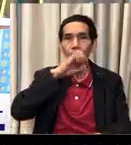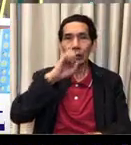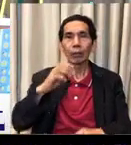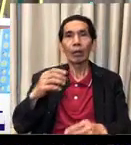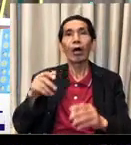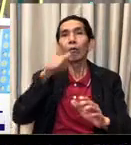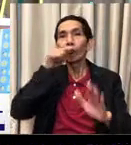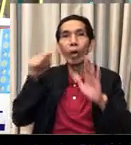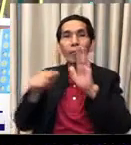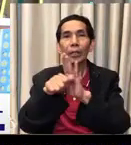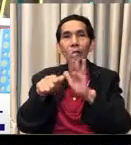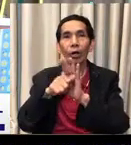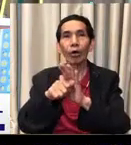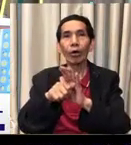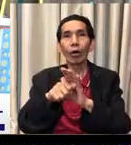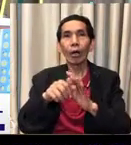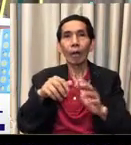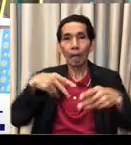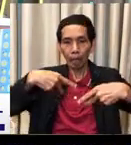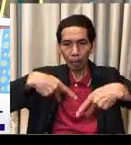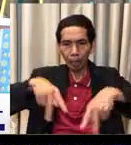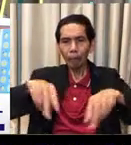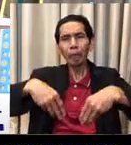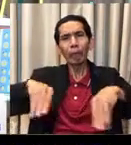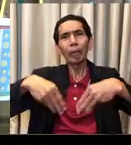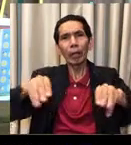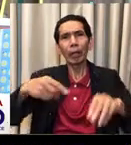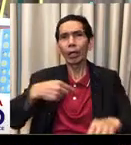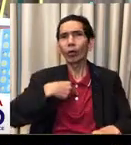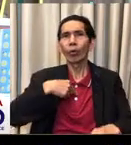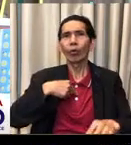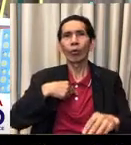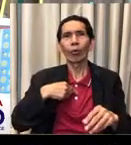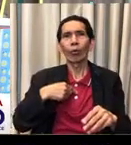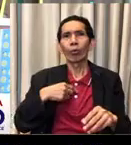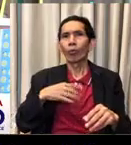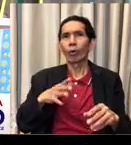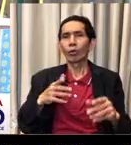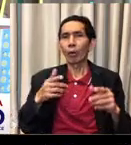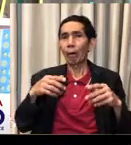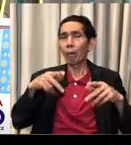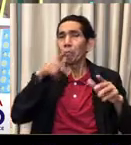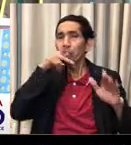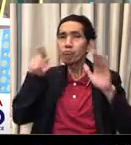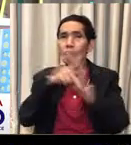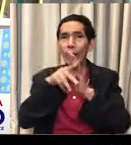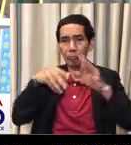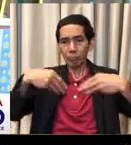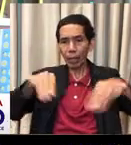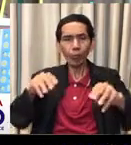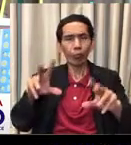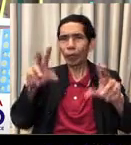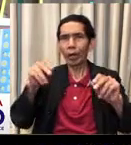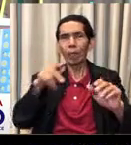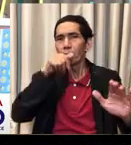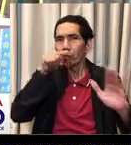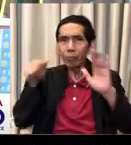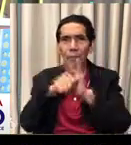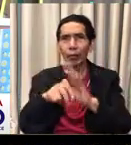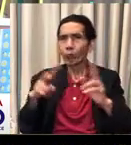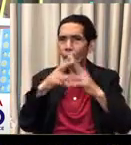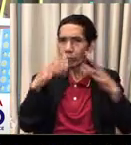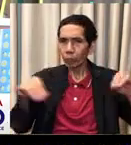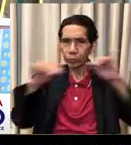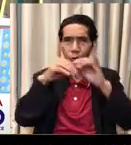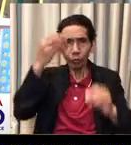ipribado yung mga palengke. Ako po, wala po kong intensyon magpribado ng palengke. Oh, kaya importante